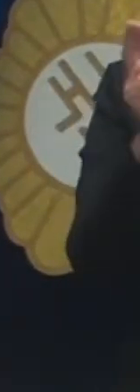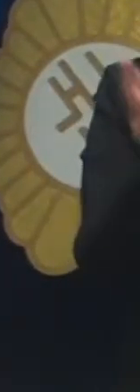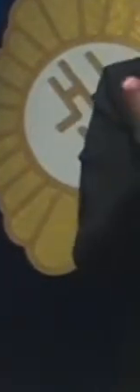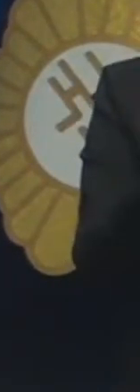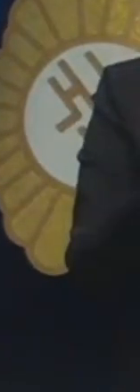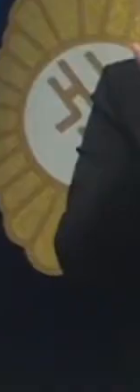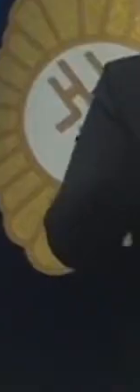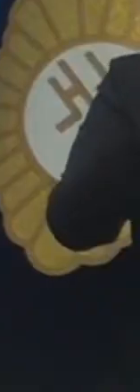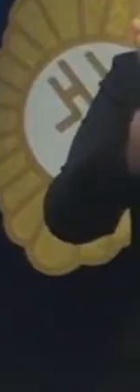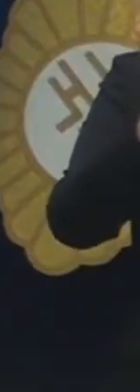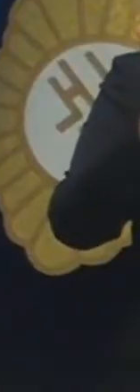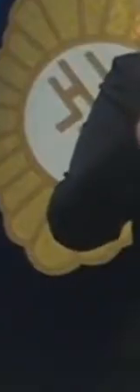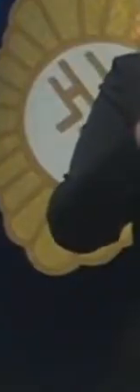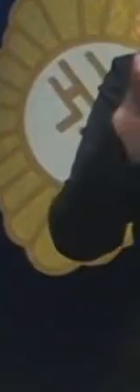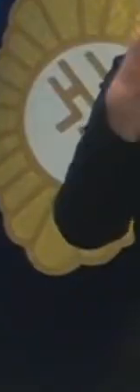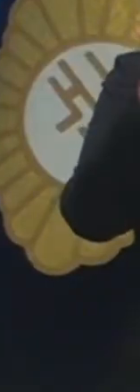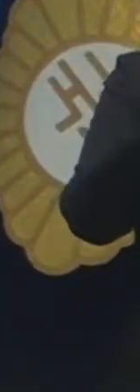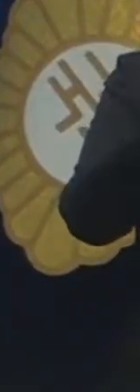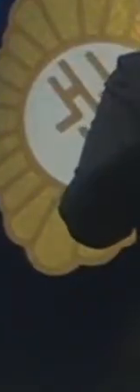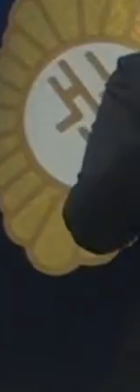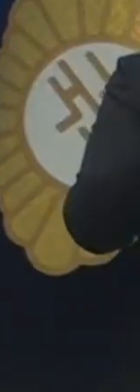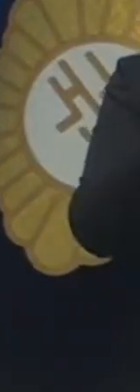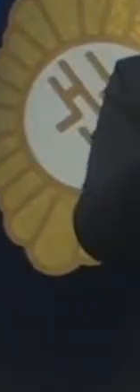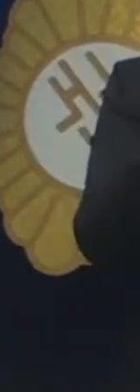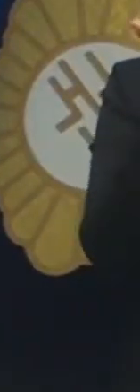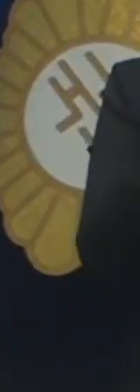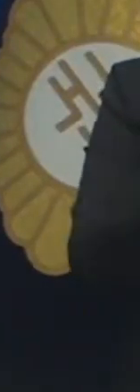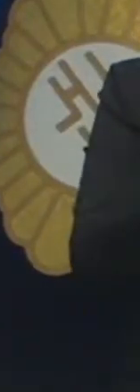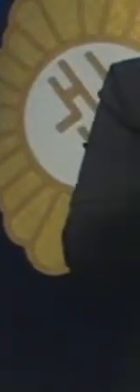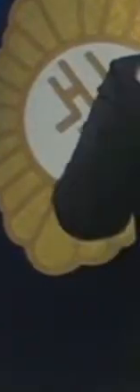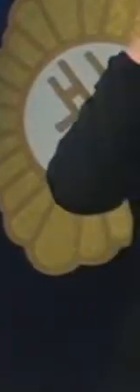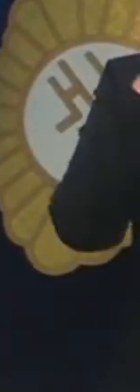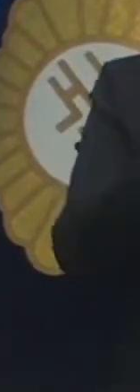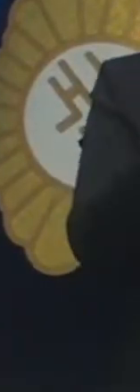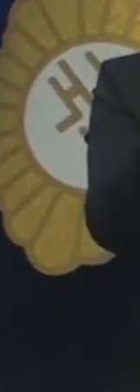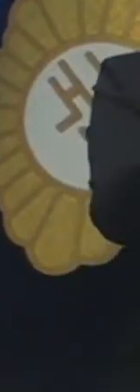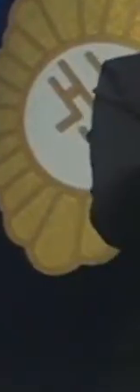홈플러스의 미래가 결정되겠다 생각합니다. 그래서